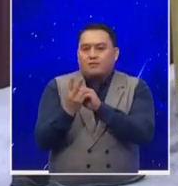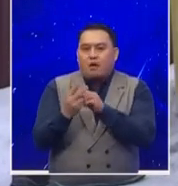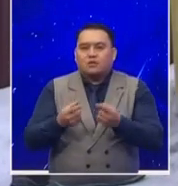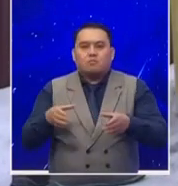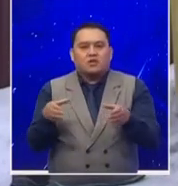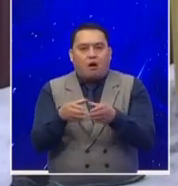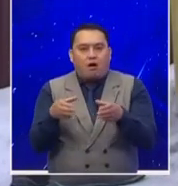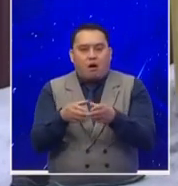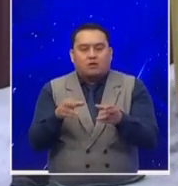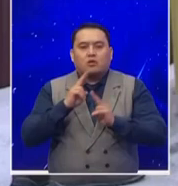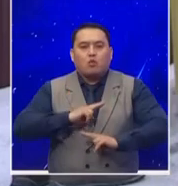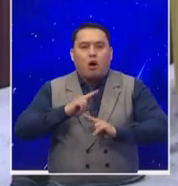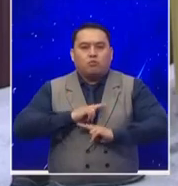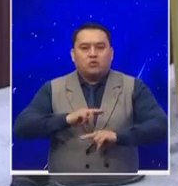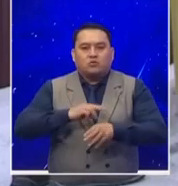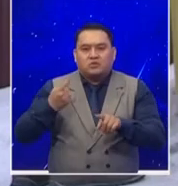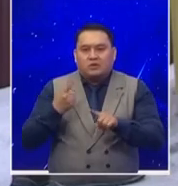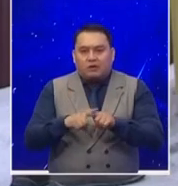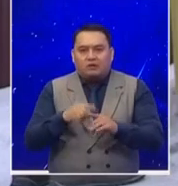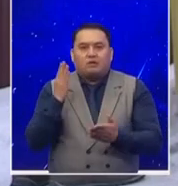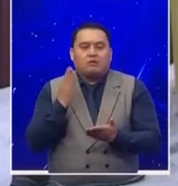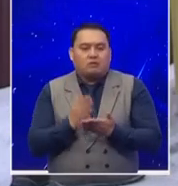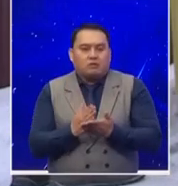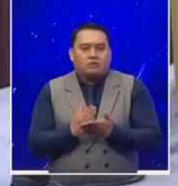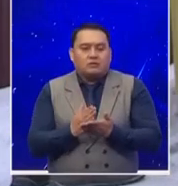бригад, которые обеспечены техникой и